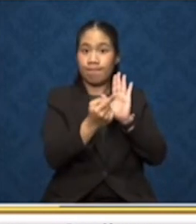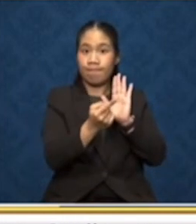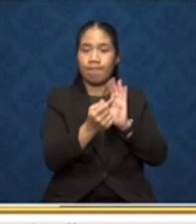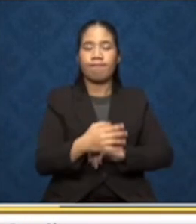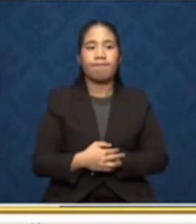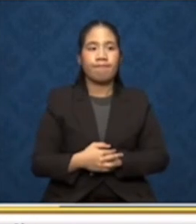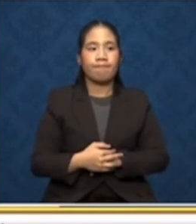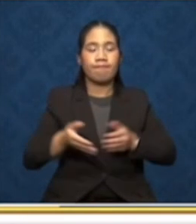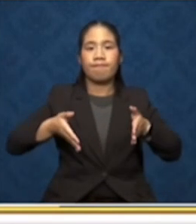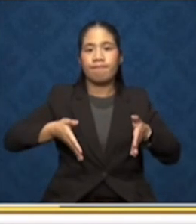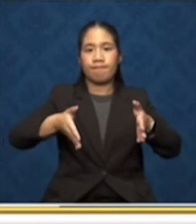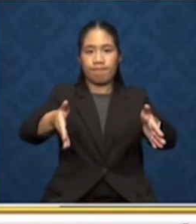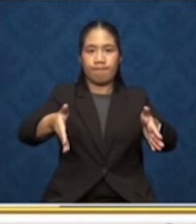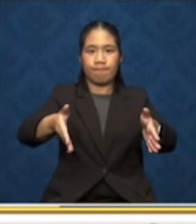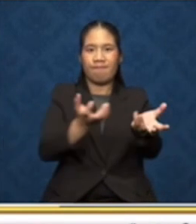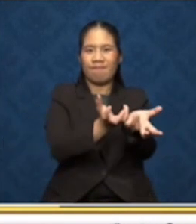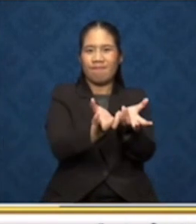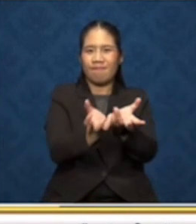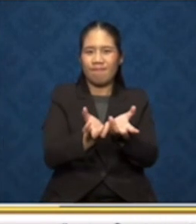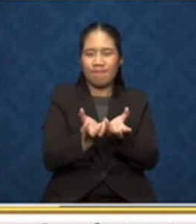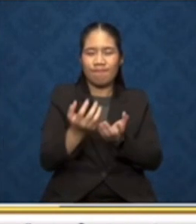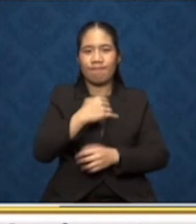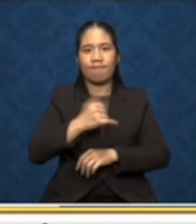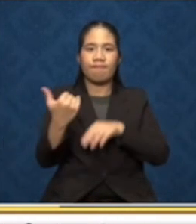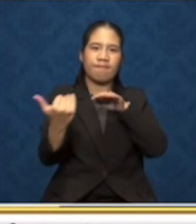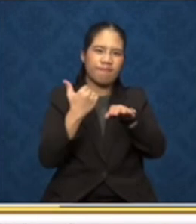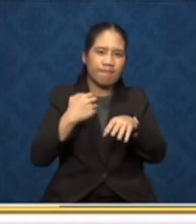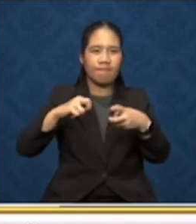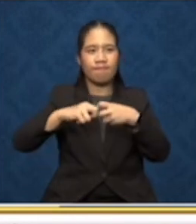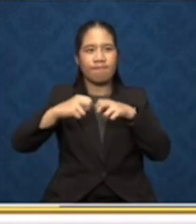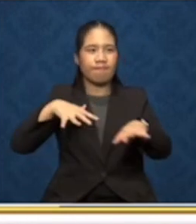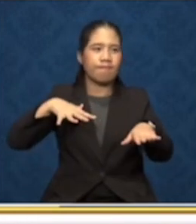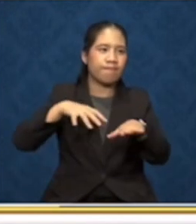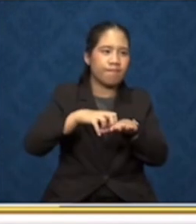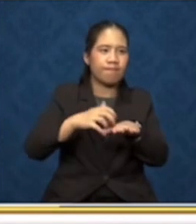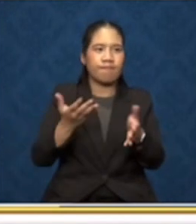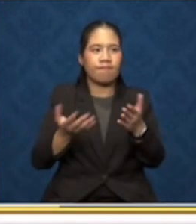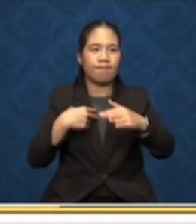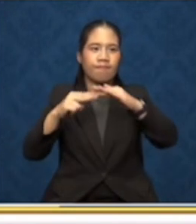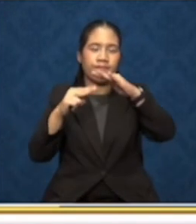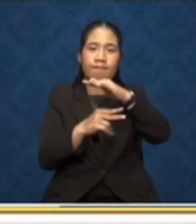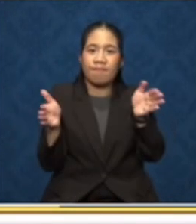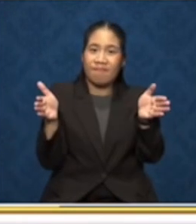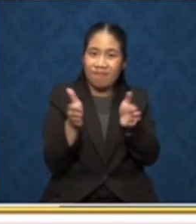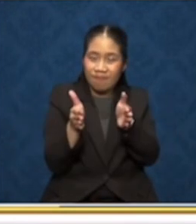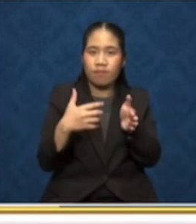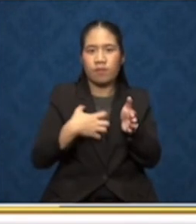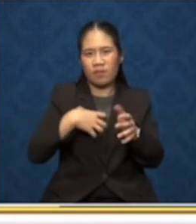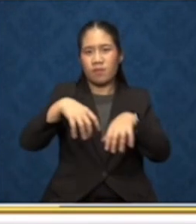หายอย่างมากเกิดอุบัติเหตุบ่อยครั้งบางช่วงถนนและสะพานแคบอยากให้หน่วยงานช่วยดำเนินการด้ว